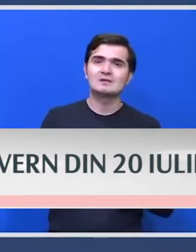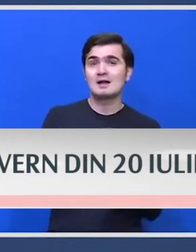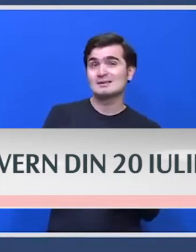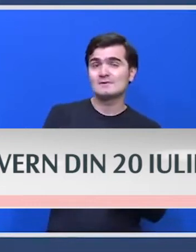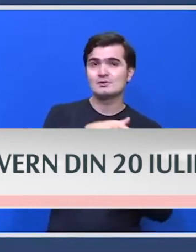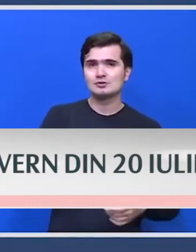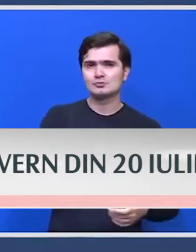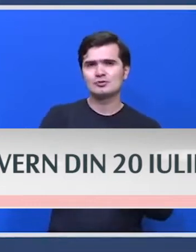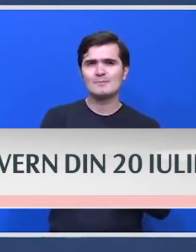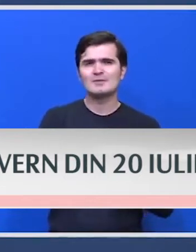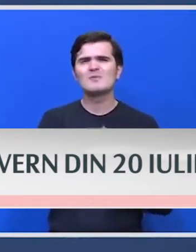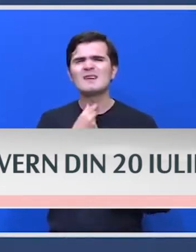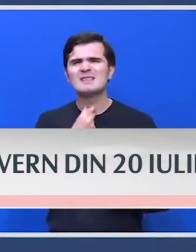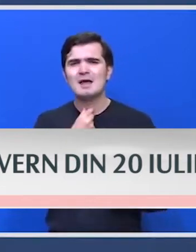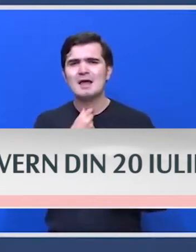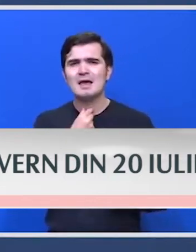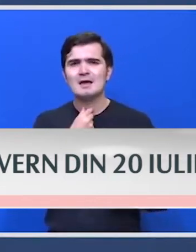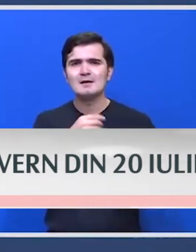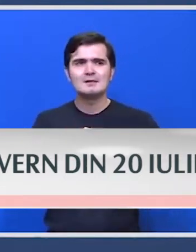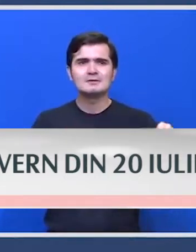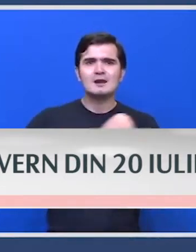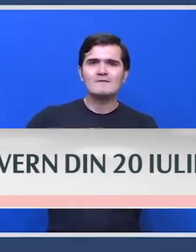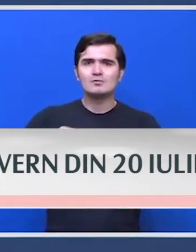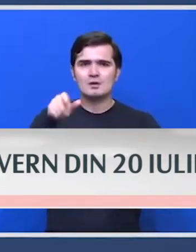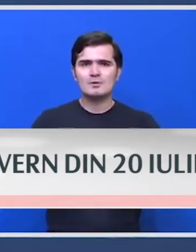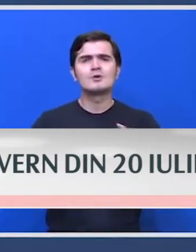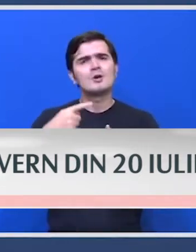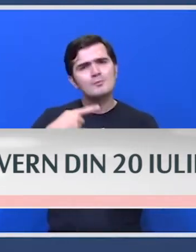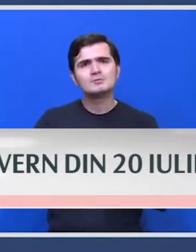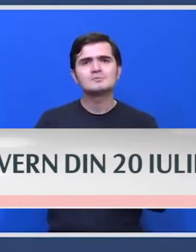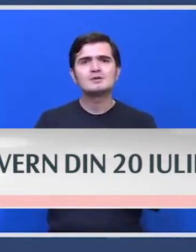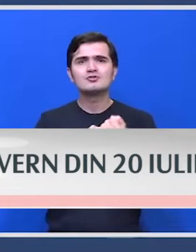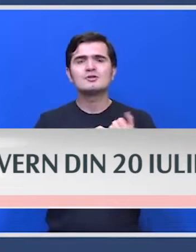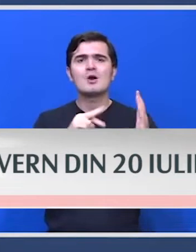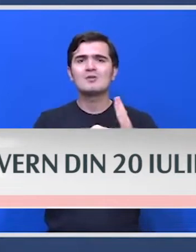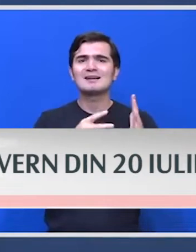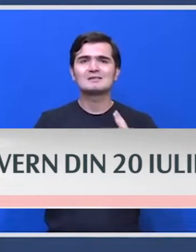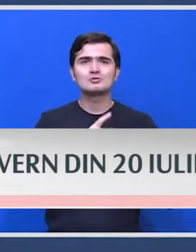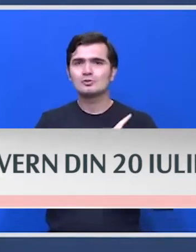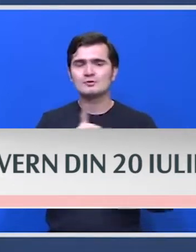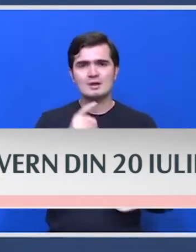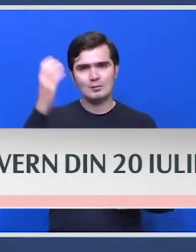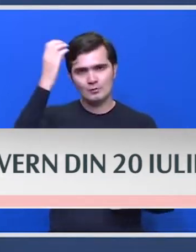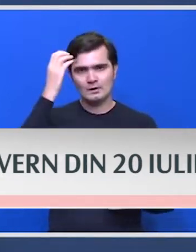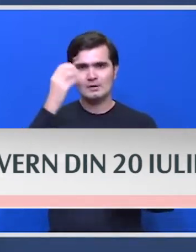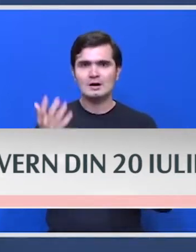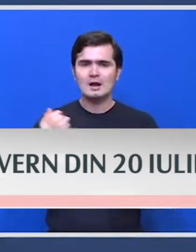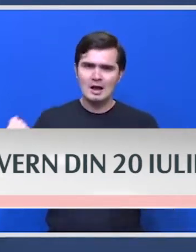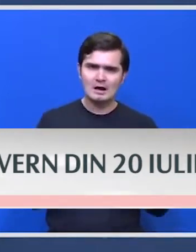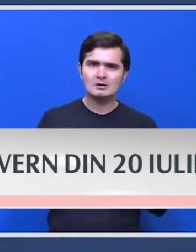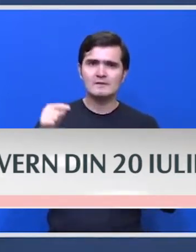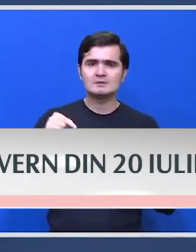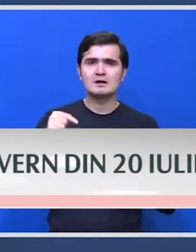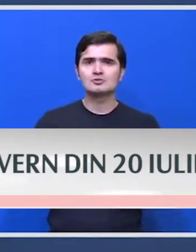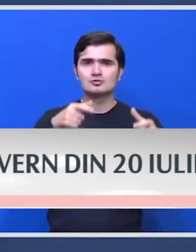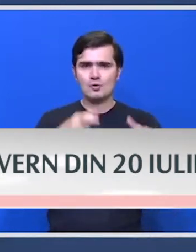pentru victimele traficului de persoane, sprijinirea organizațiilor neguvernamentale care activează